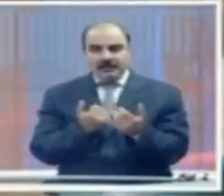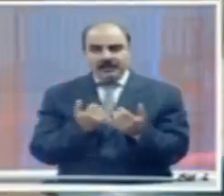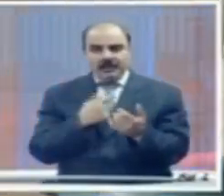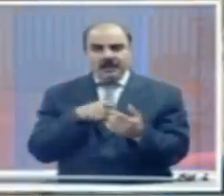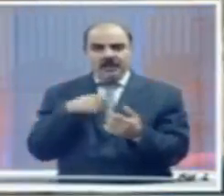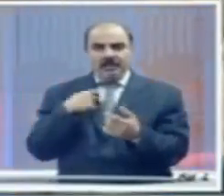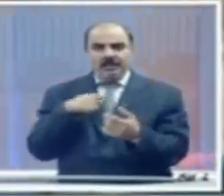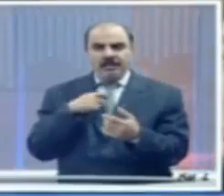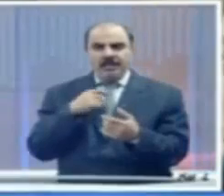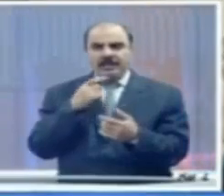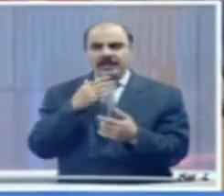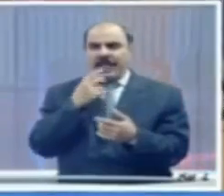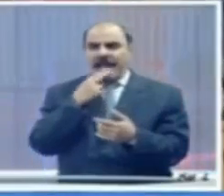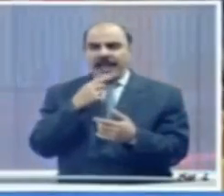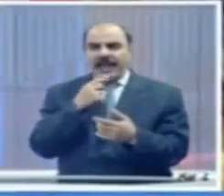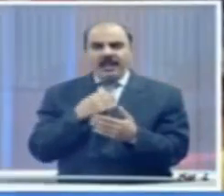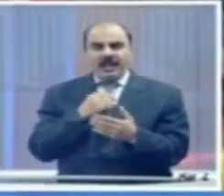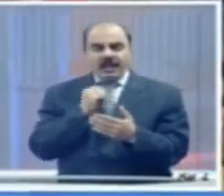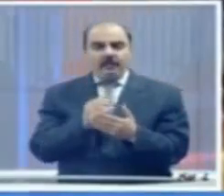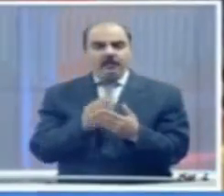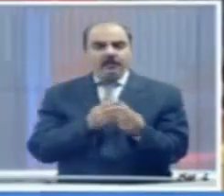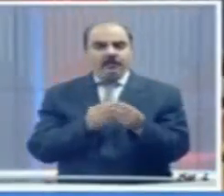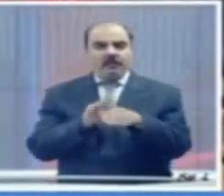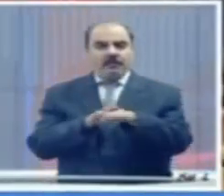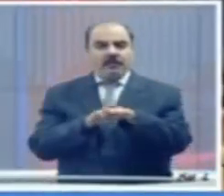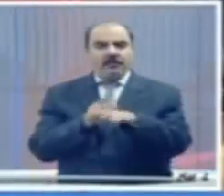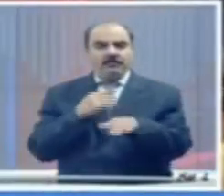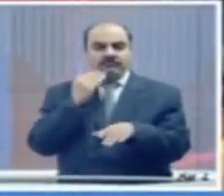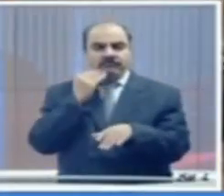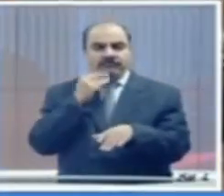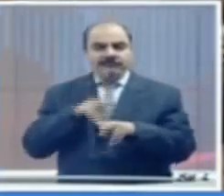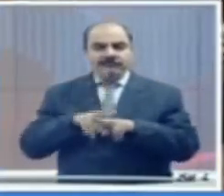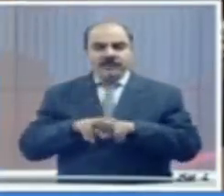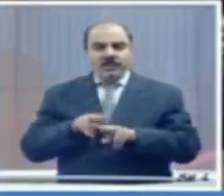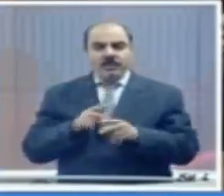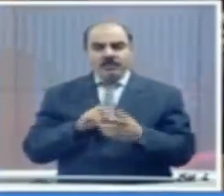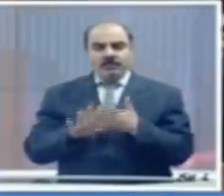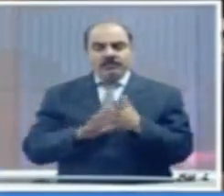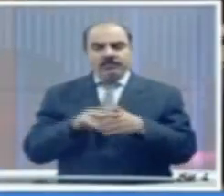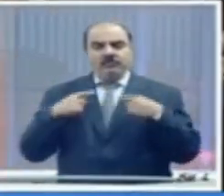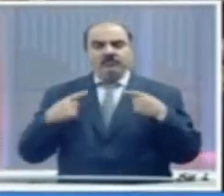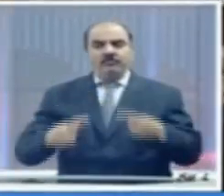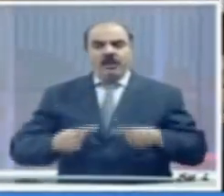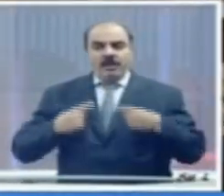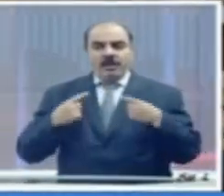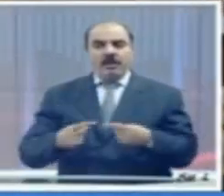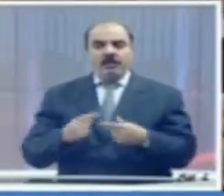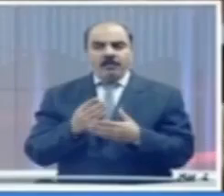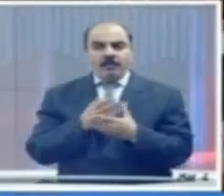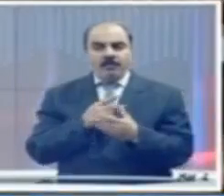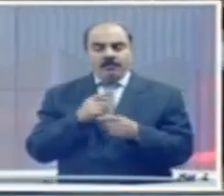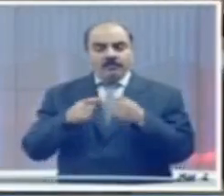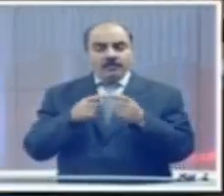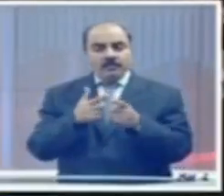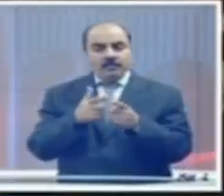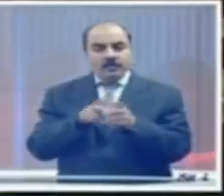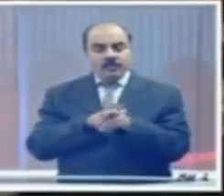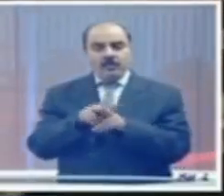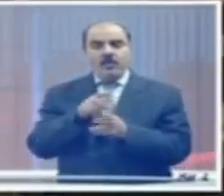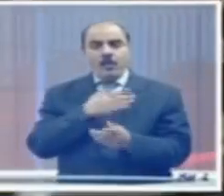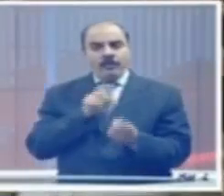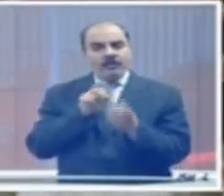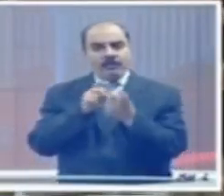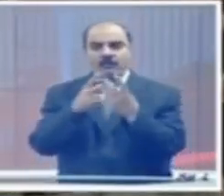رئيس تيجري ديرخسيون جبرا ميكائيل تصميمه على البقاء في المنطقة، مؤكدا استمرار المعارك مع